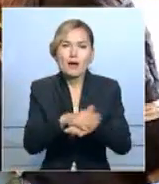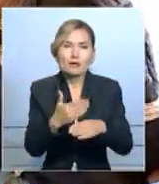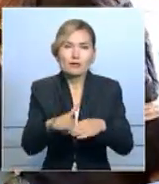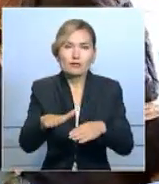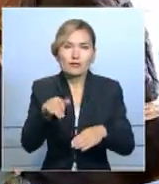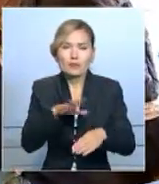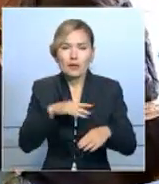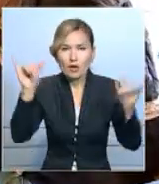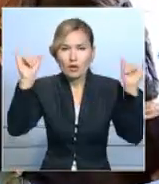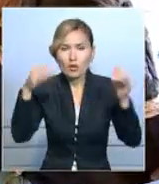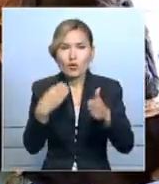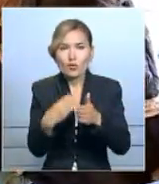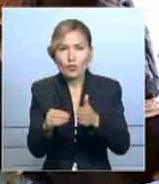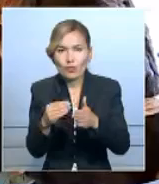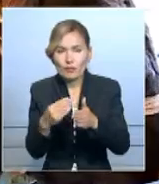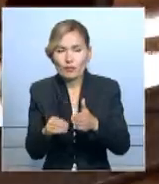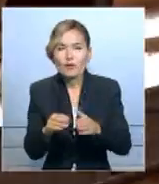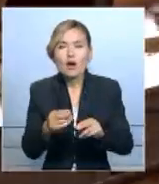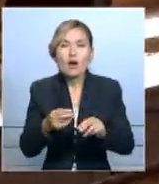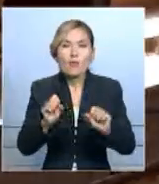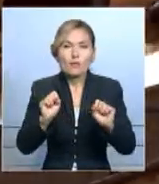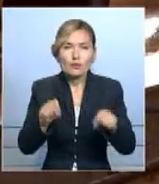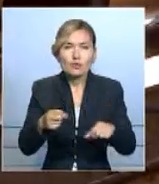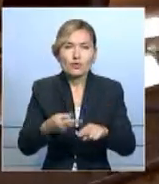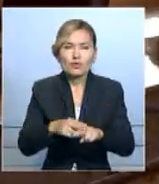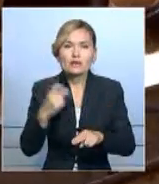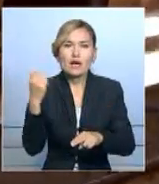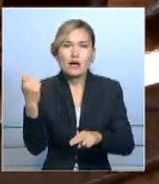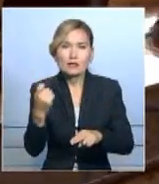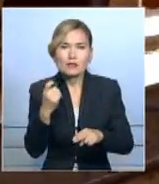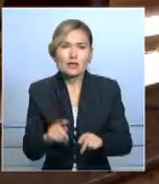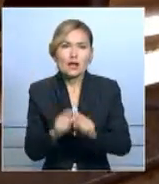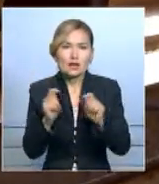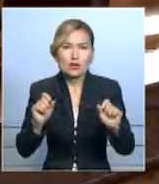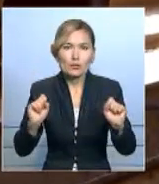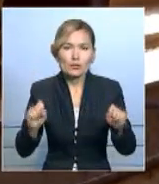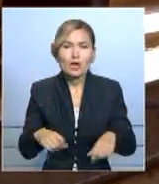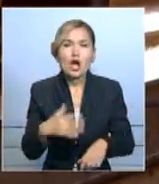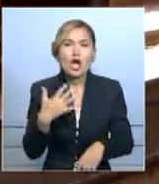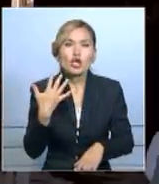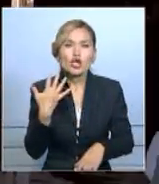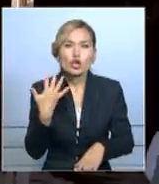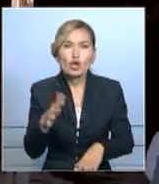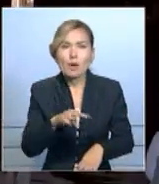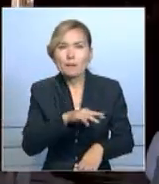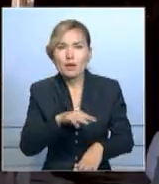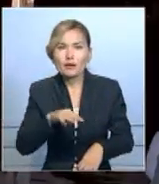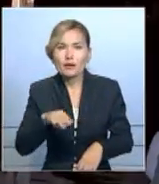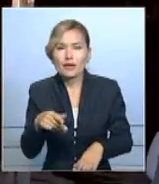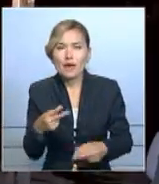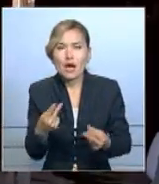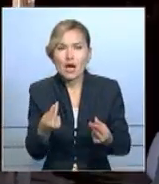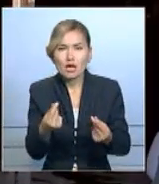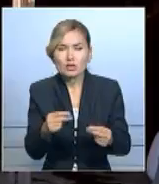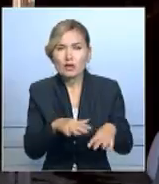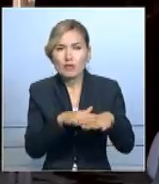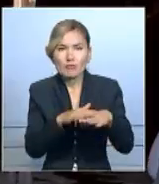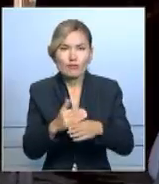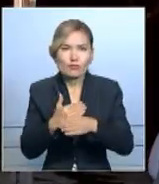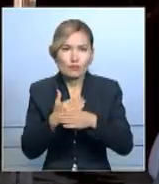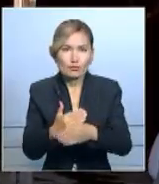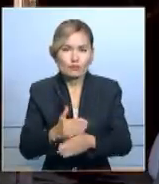қарай нарыққа шығаруға ықпал ететін кооператив құру мәселесі де шешіліп қойған. Оларға 50 миллион теңгеге дейін қолдау